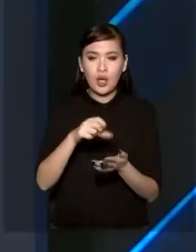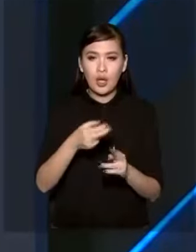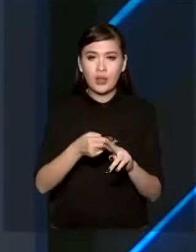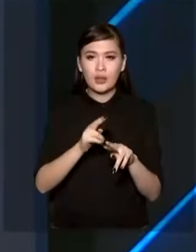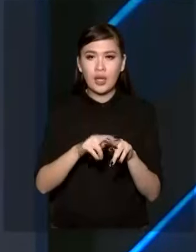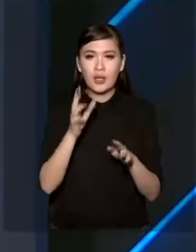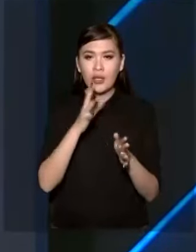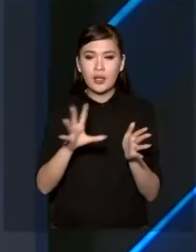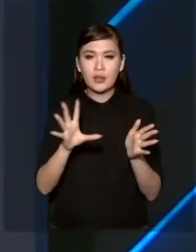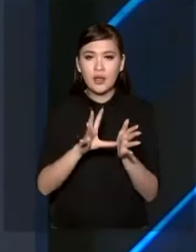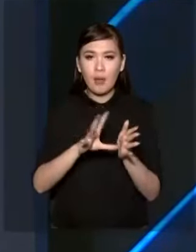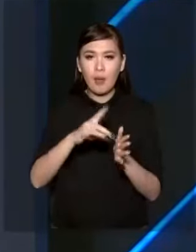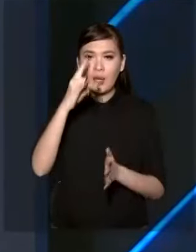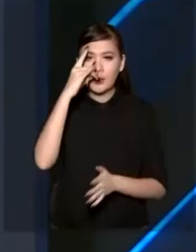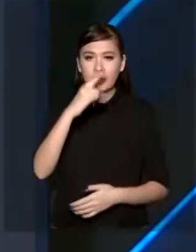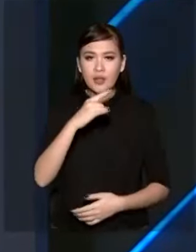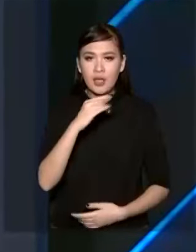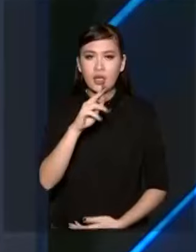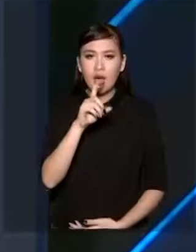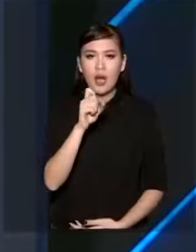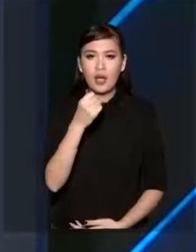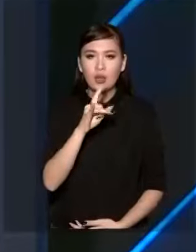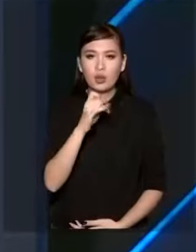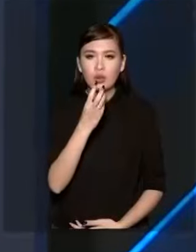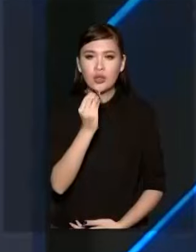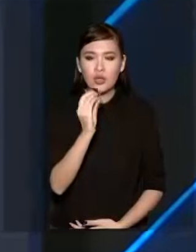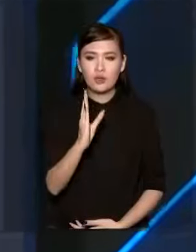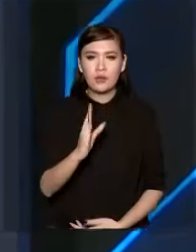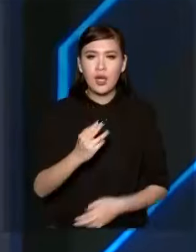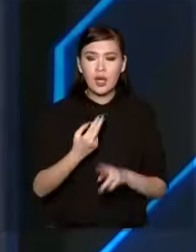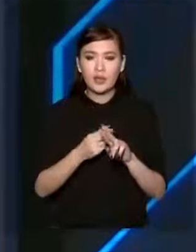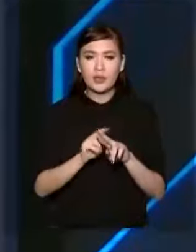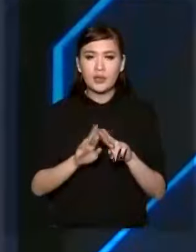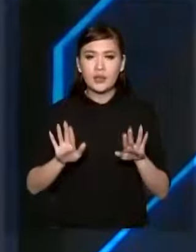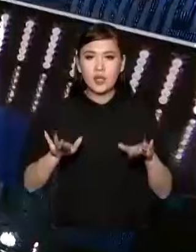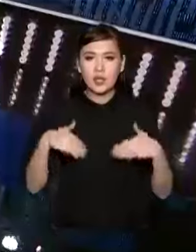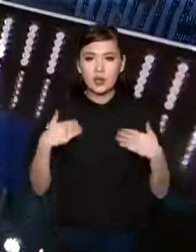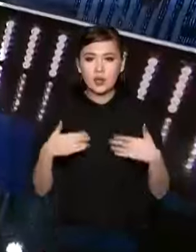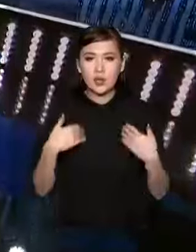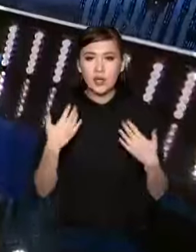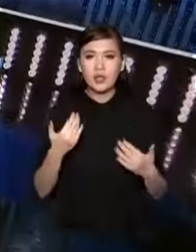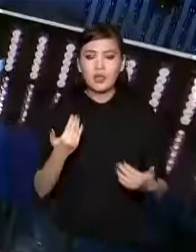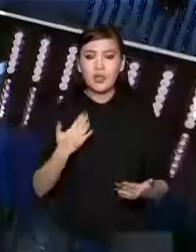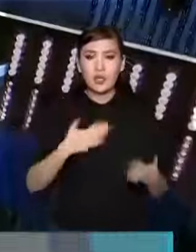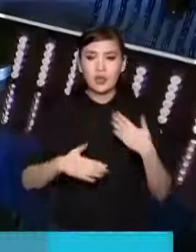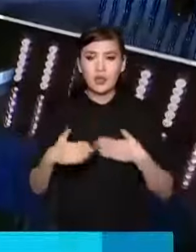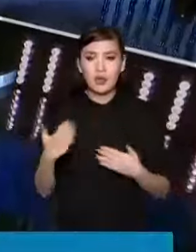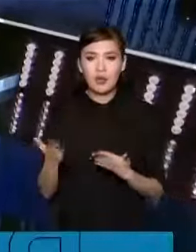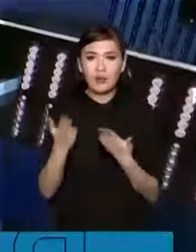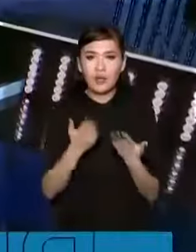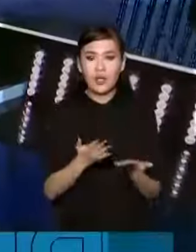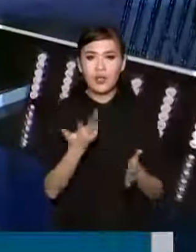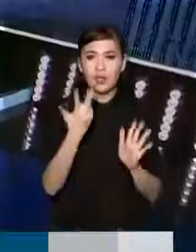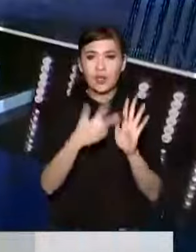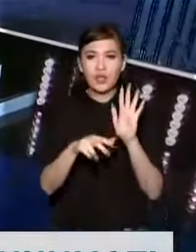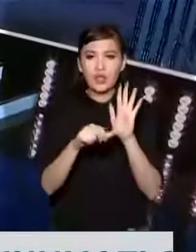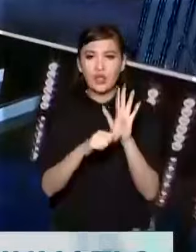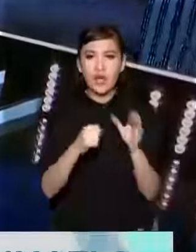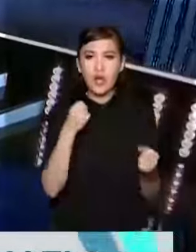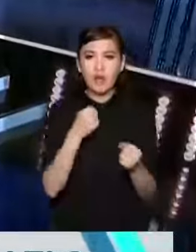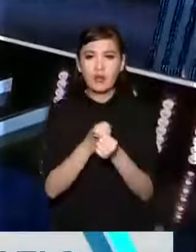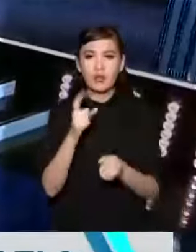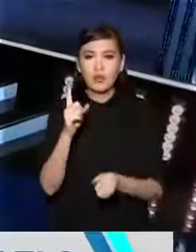заслуженным энергетиком Казахстана Жакыпом Хайрушевым. Жакып Галиевич, здравствуйте, рада вас приветствовать в нашей студии. 36